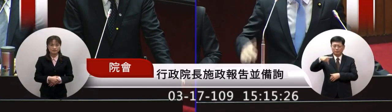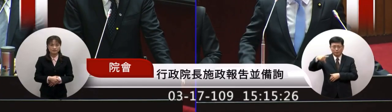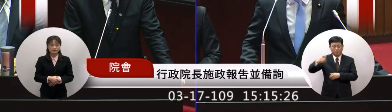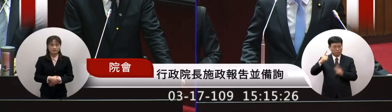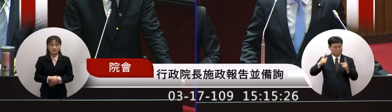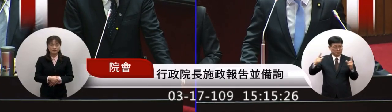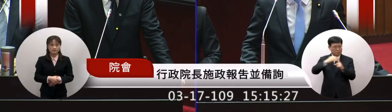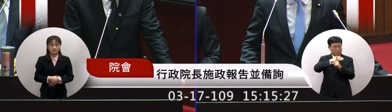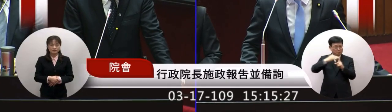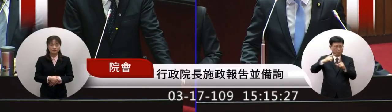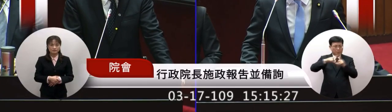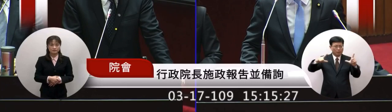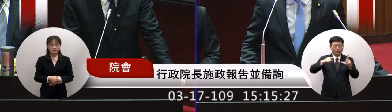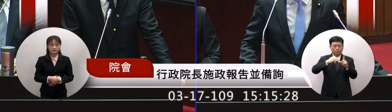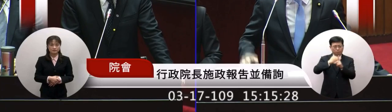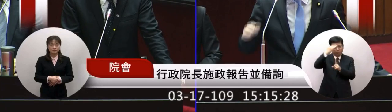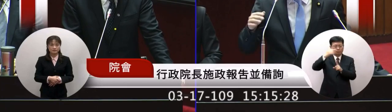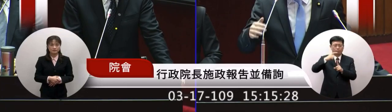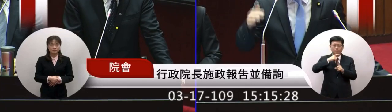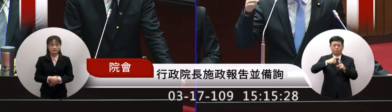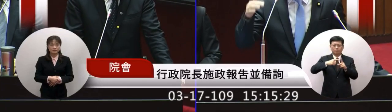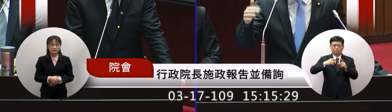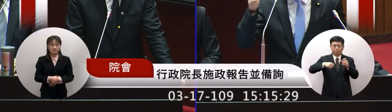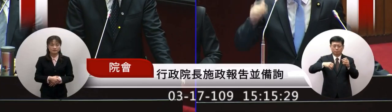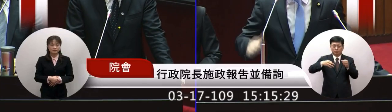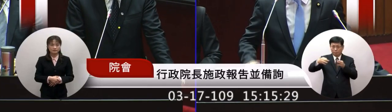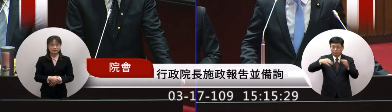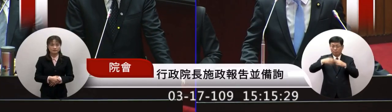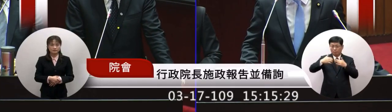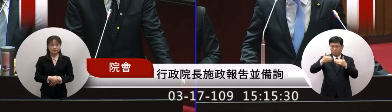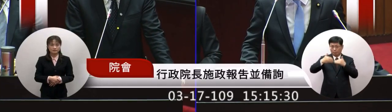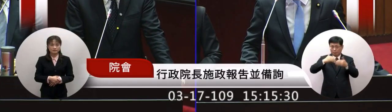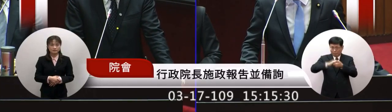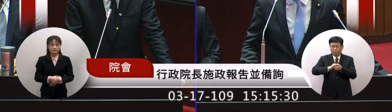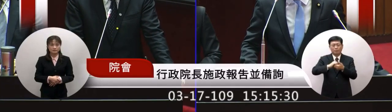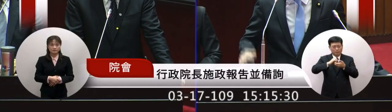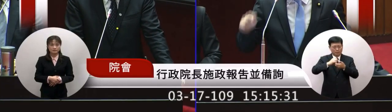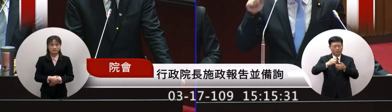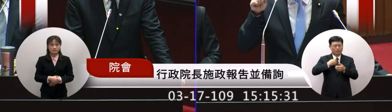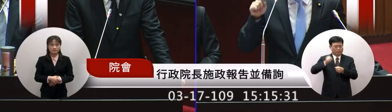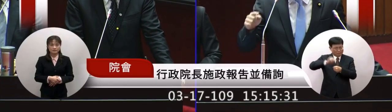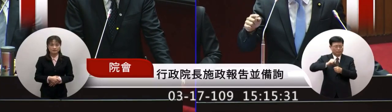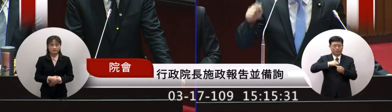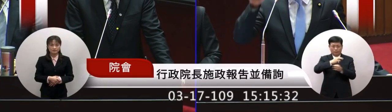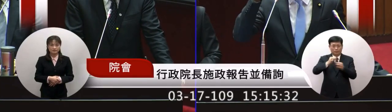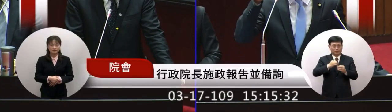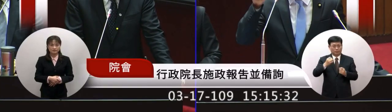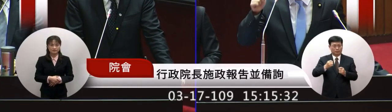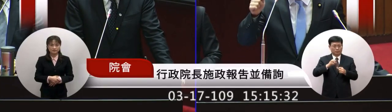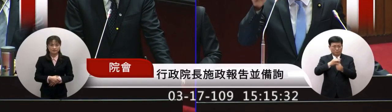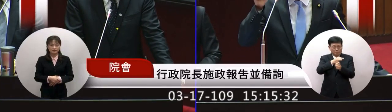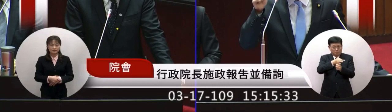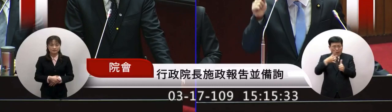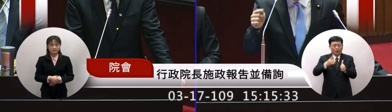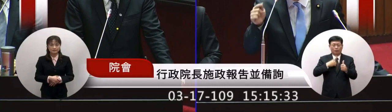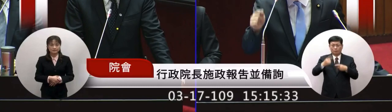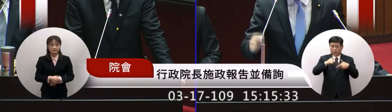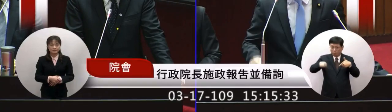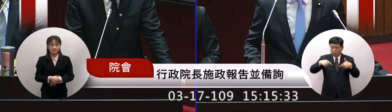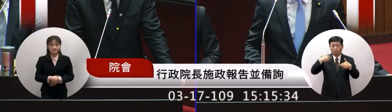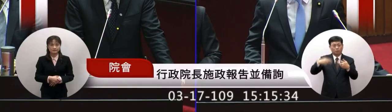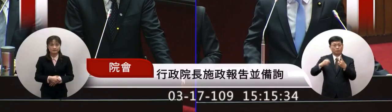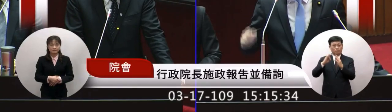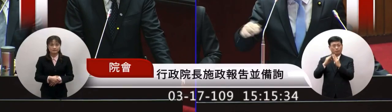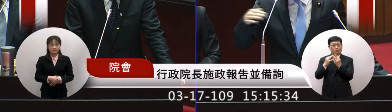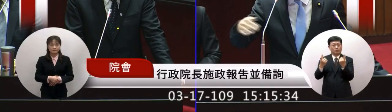种高级的这种贸易协定啊，我们都势必要更大程度的经济自由化，而经济自由化我们也要更大程度的金融